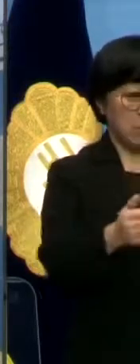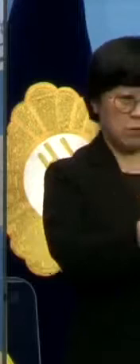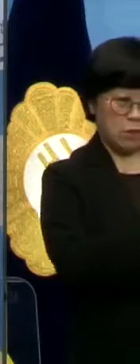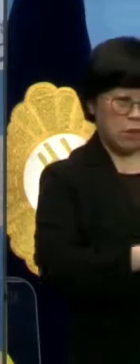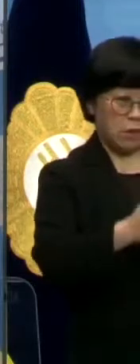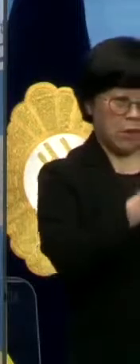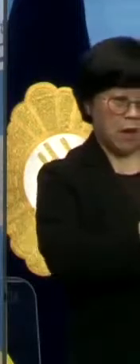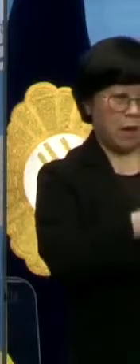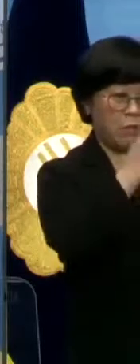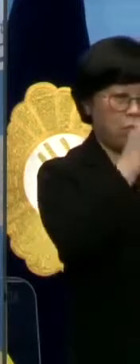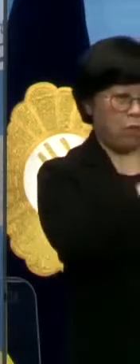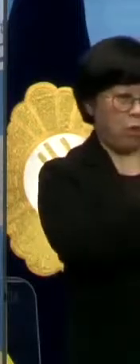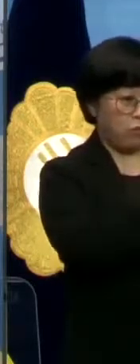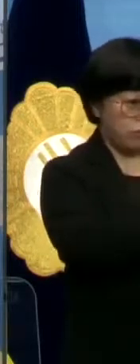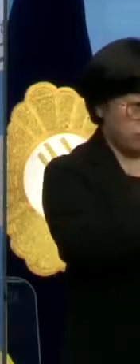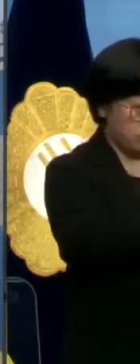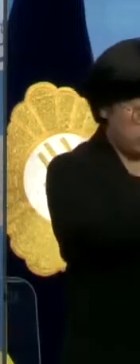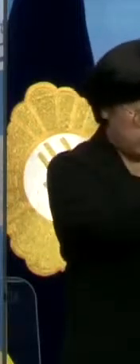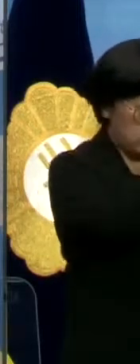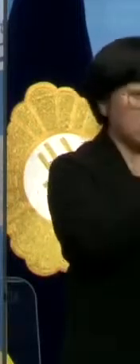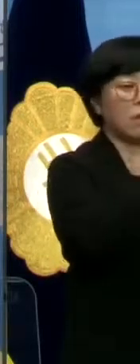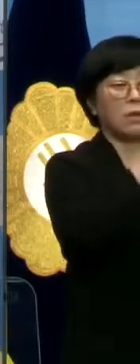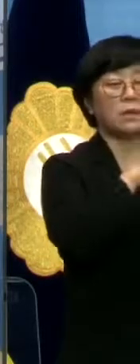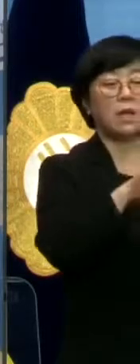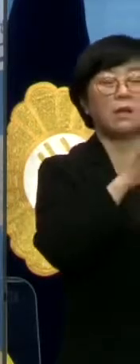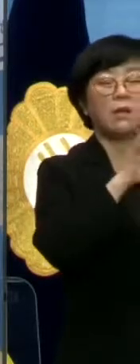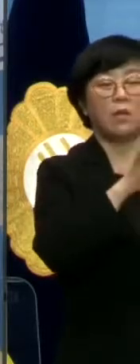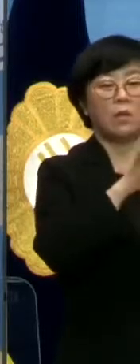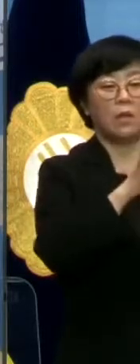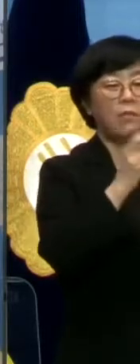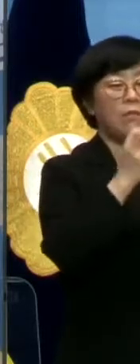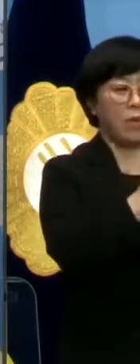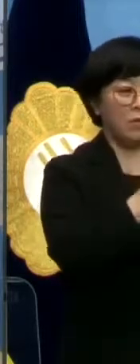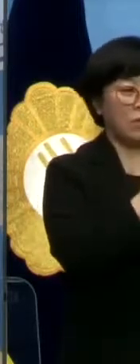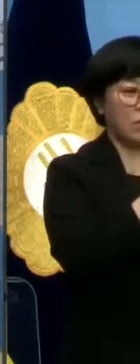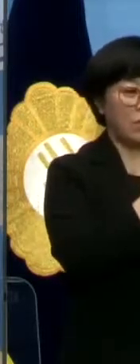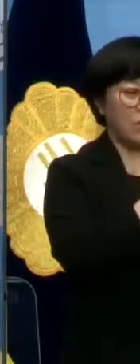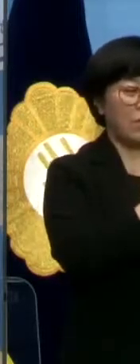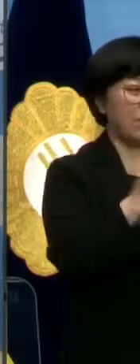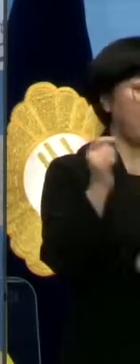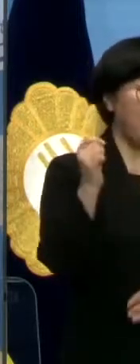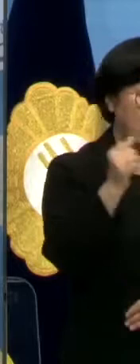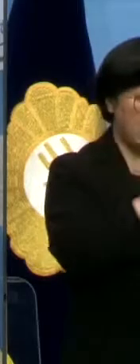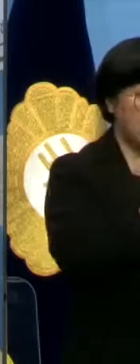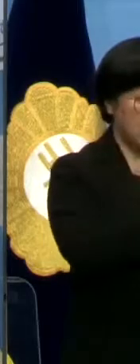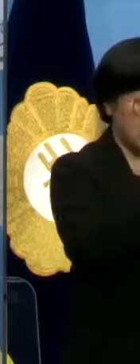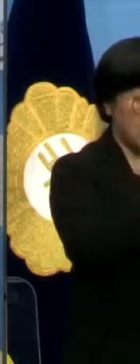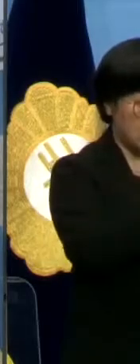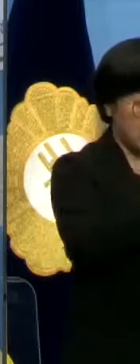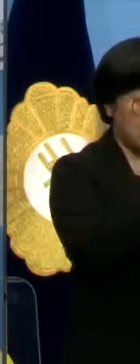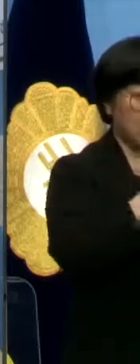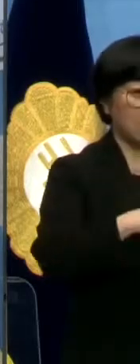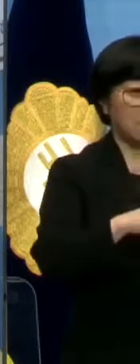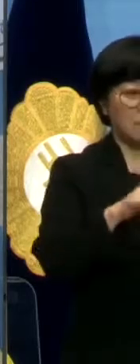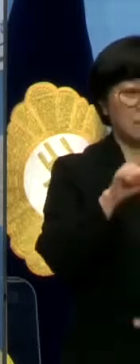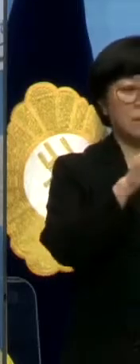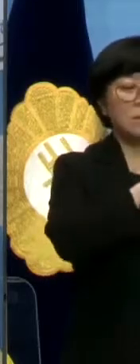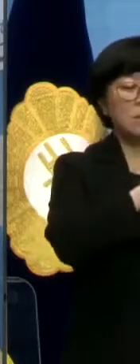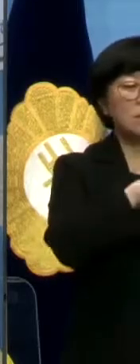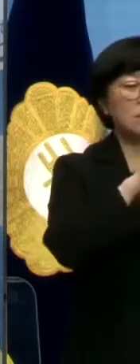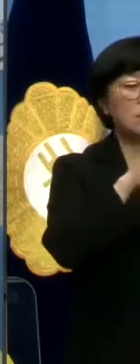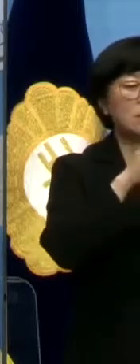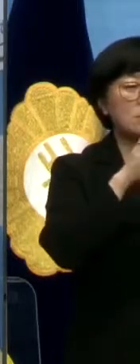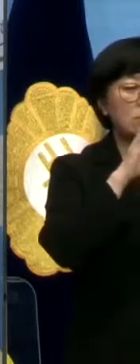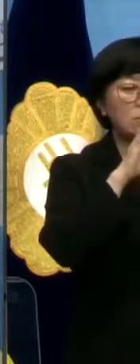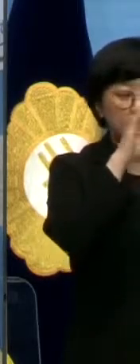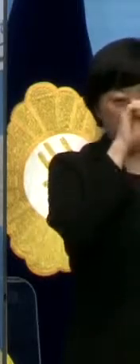계류된 코로나 피해 보상과 관련 개정법부터 신속하게 처리하는 것이 진정성